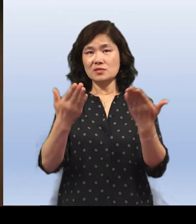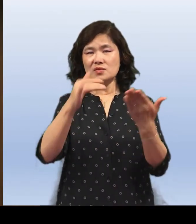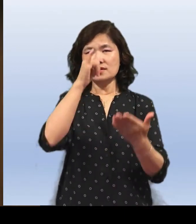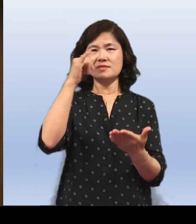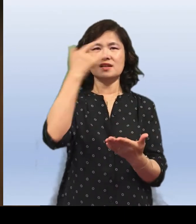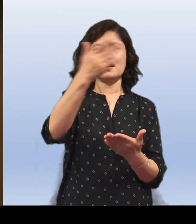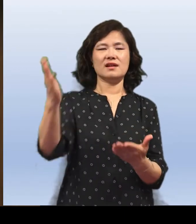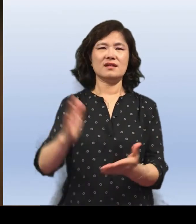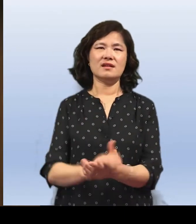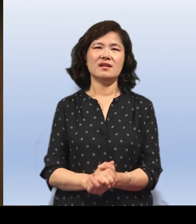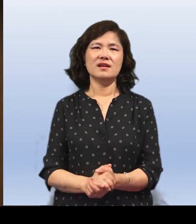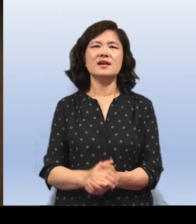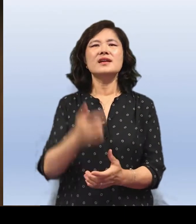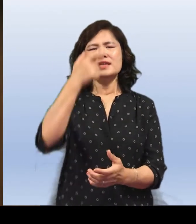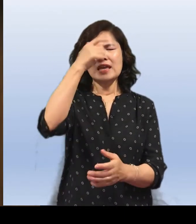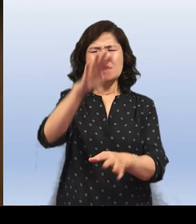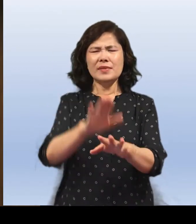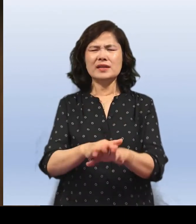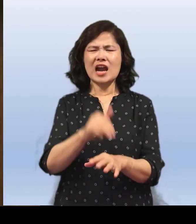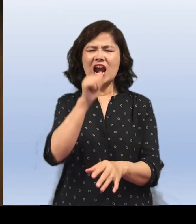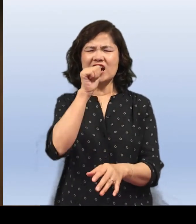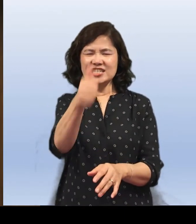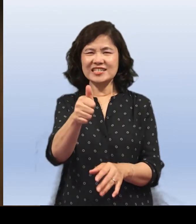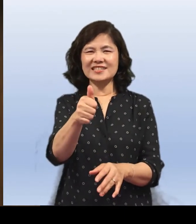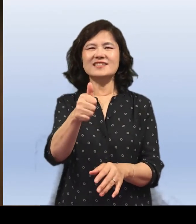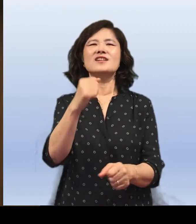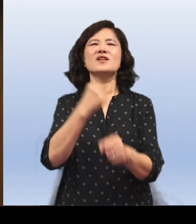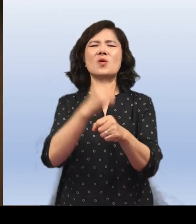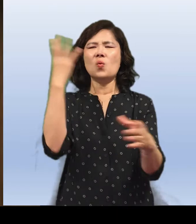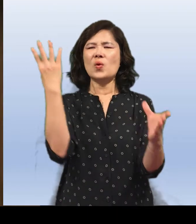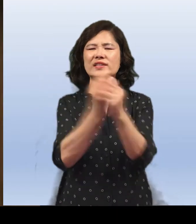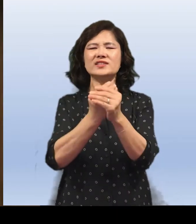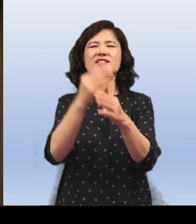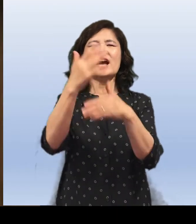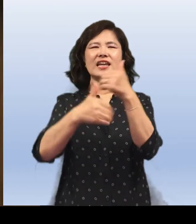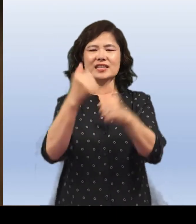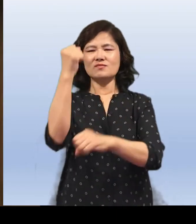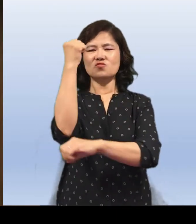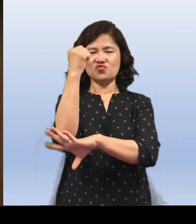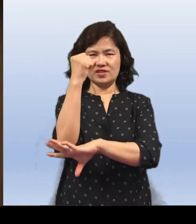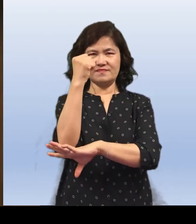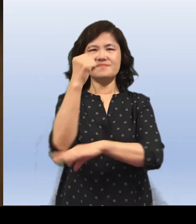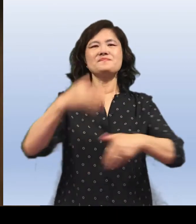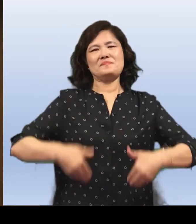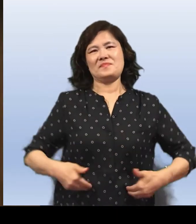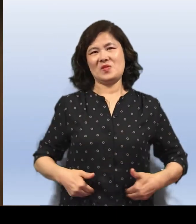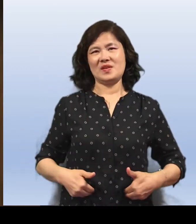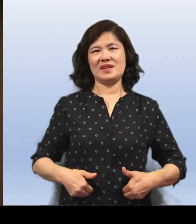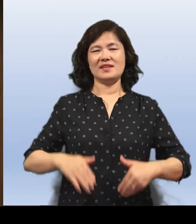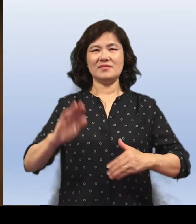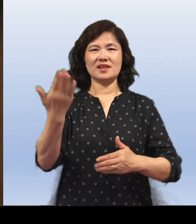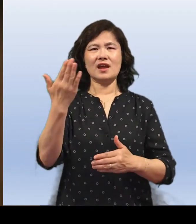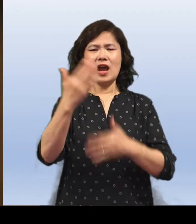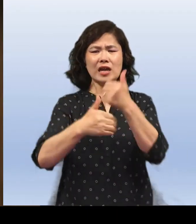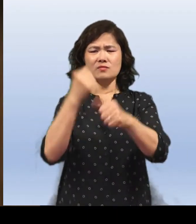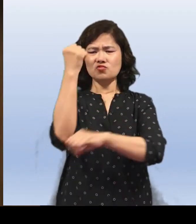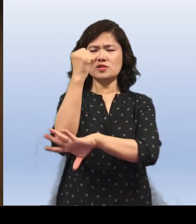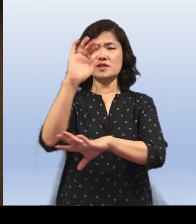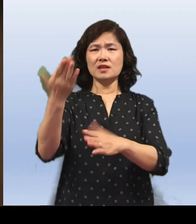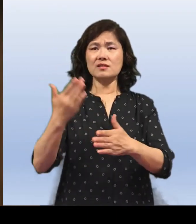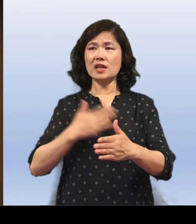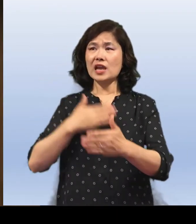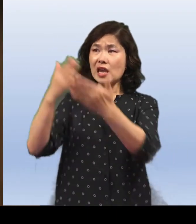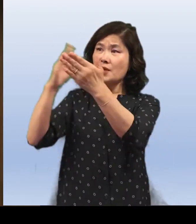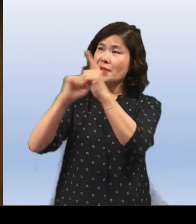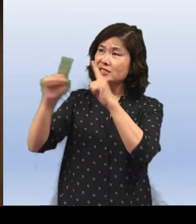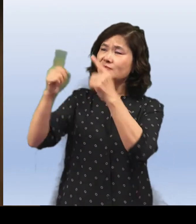계십니까? 여러분, 예배는 철저하게 하나님 중심이어야만 합니다. 그 하나님이 중심이 되어 나에게